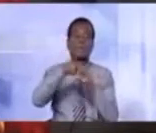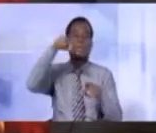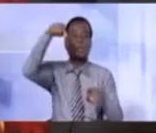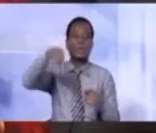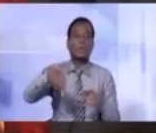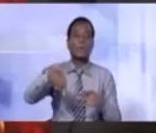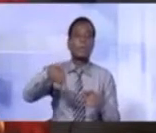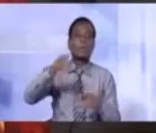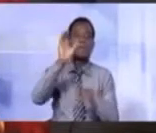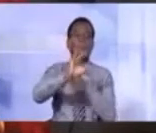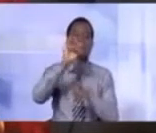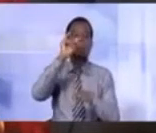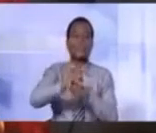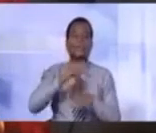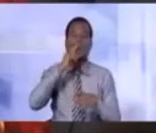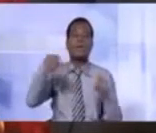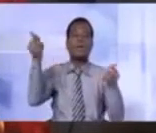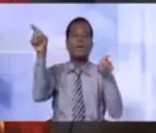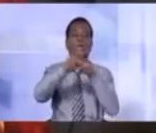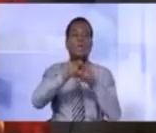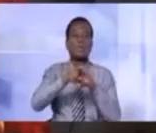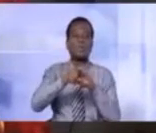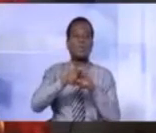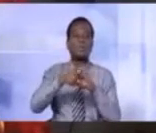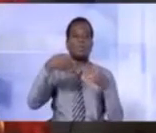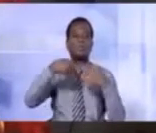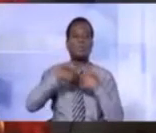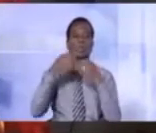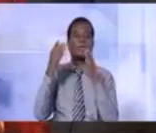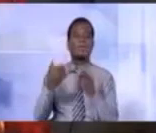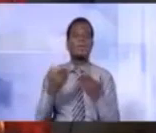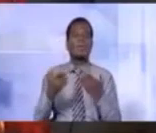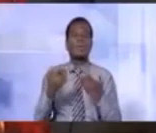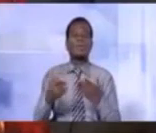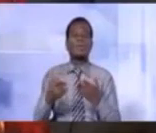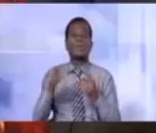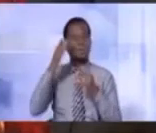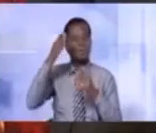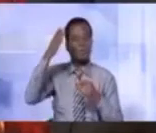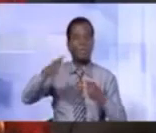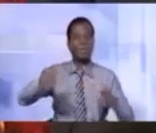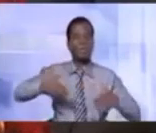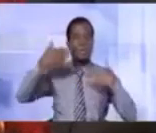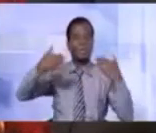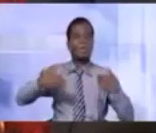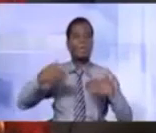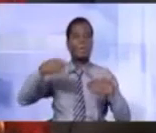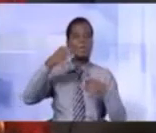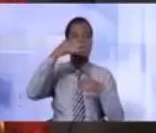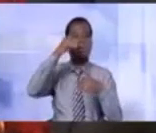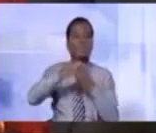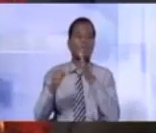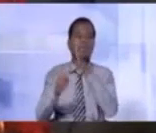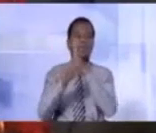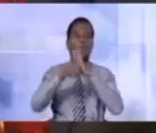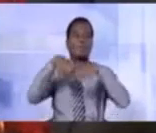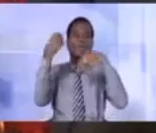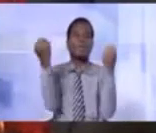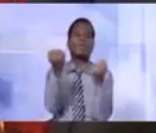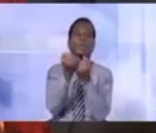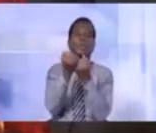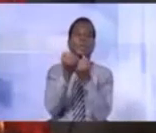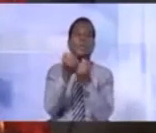la côte d'ivoire également maintenant les perspectives heureuses en matière économique et sociale